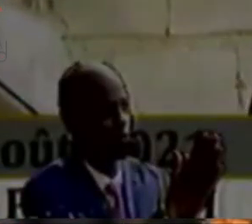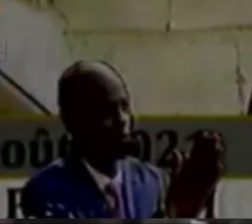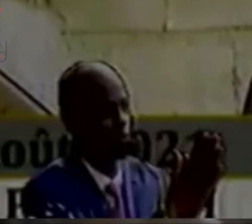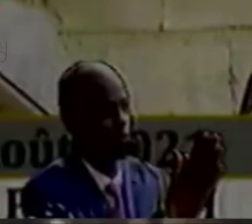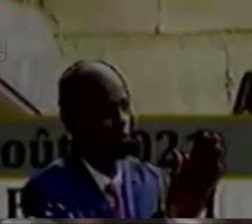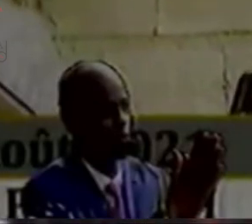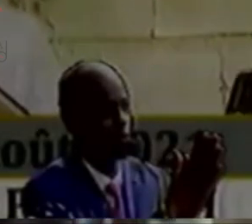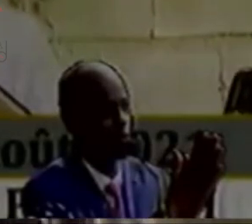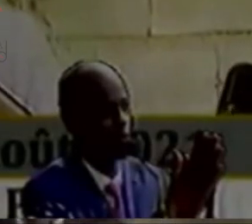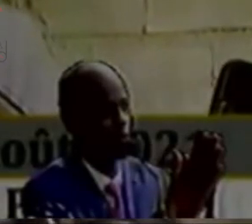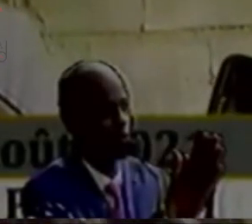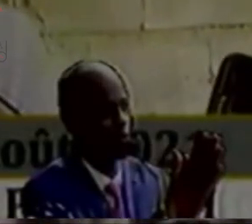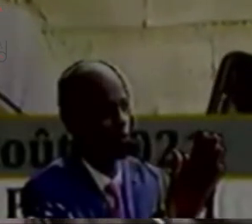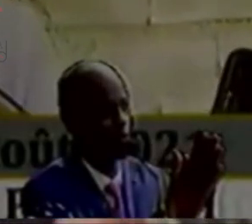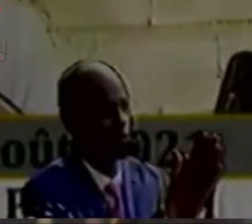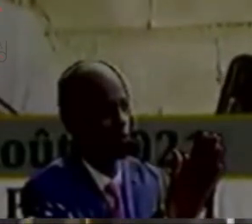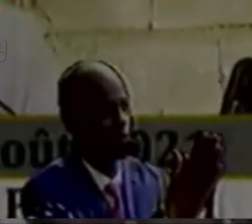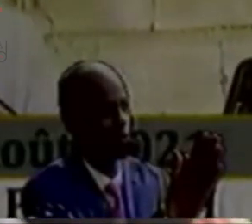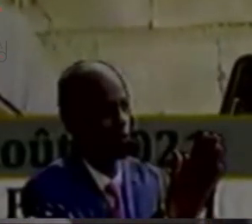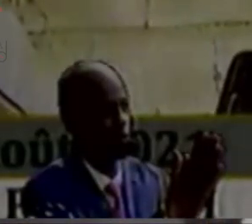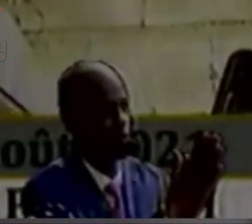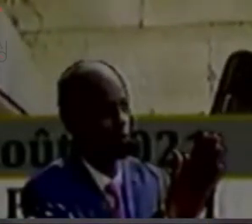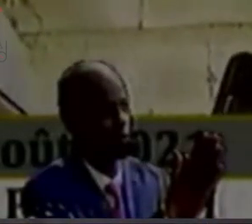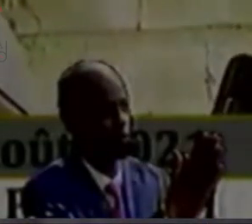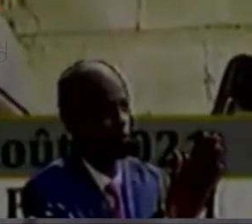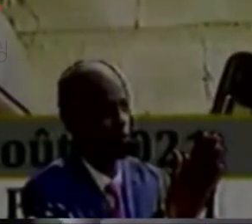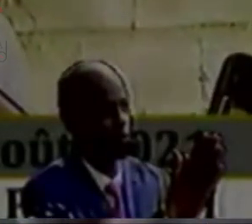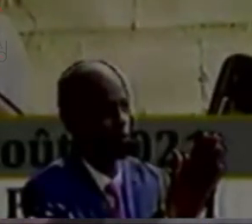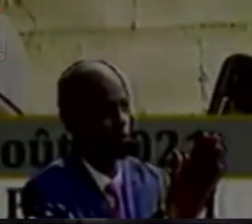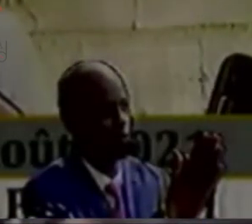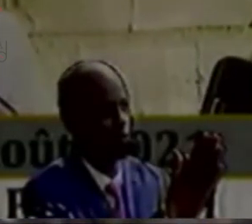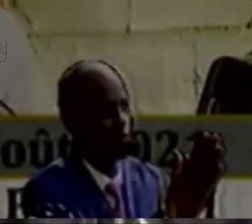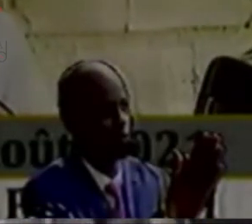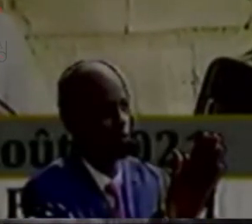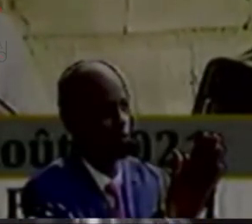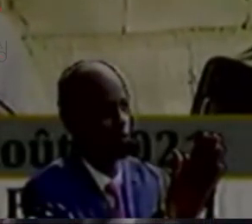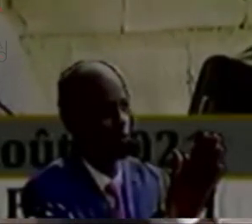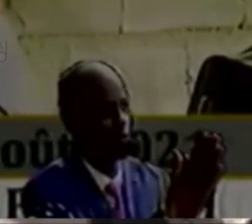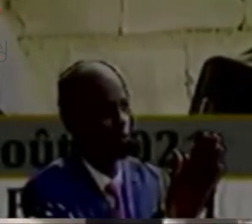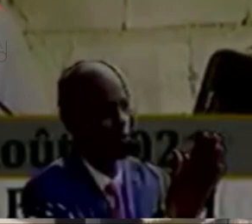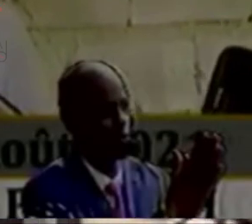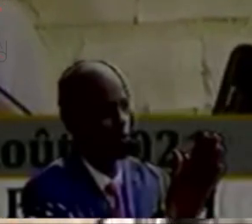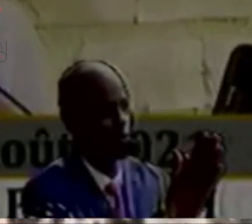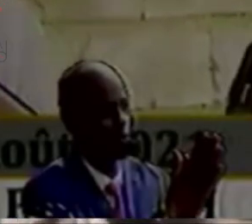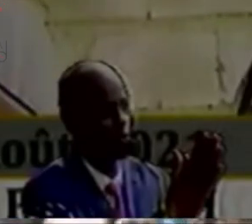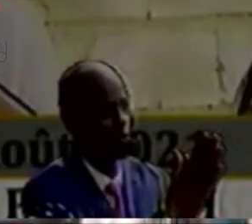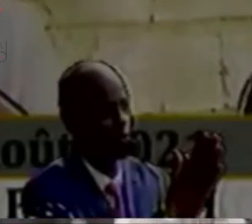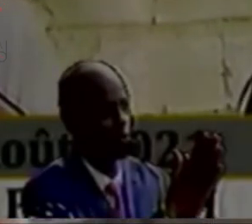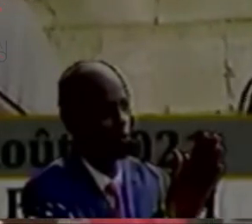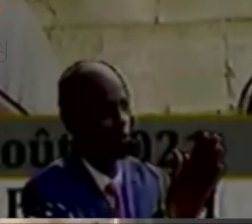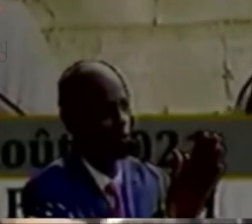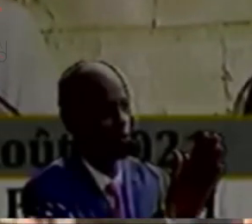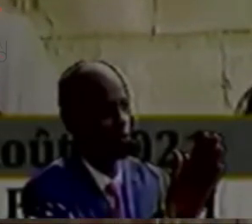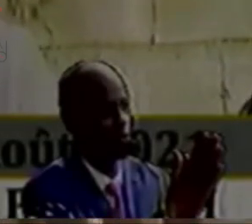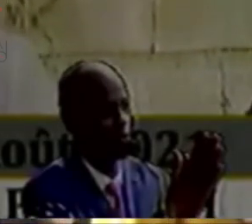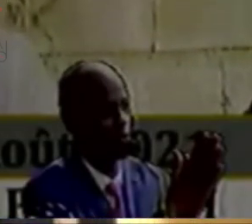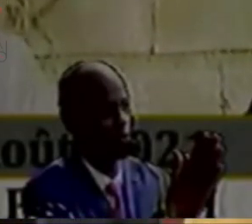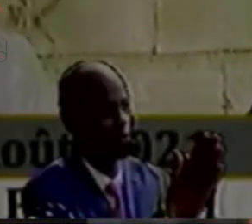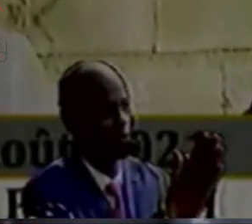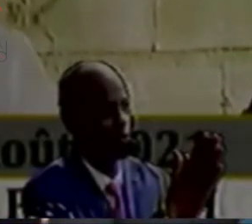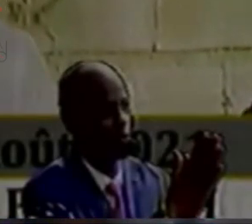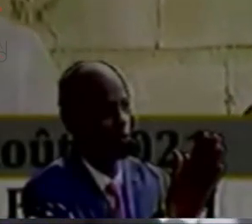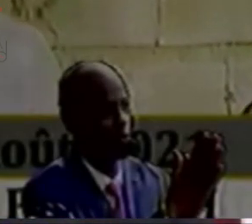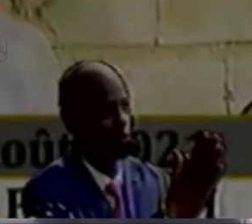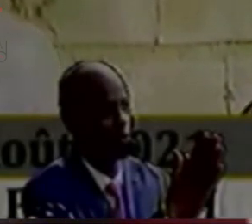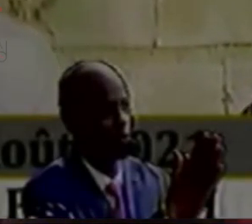anarchique. Mais ça ne veut pas dire que la cour pour ne pas planter des trois petits citrons. Planter le véritable, planter cocoyer, planter les oranges. Pour